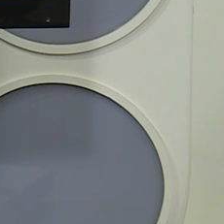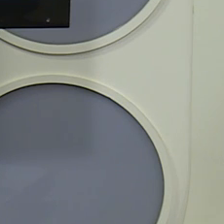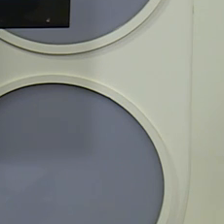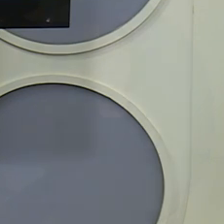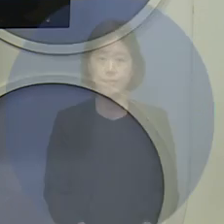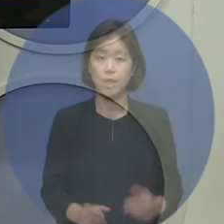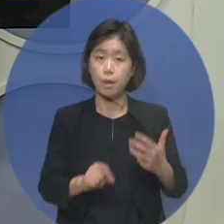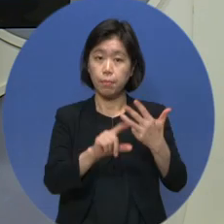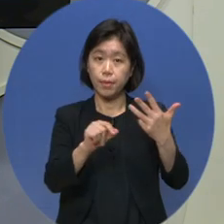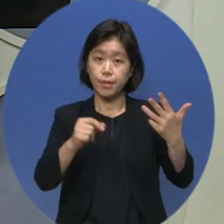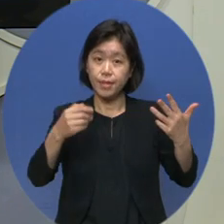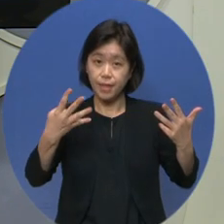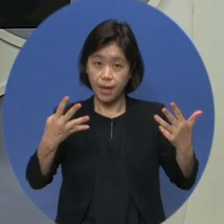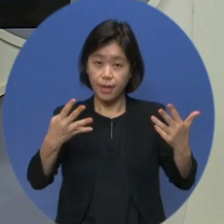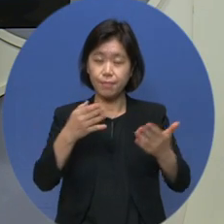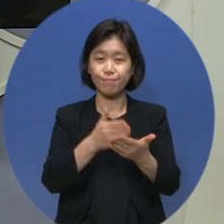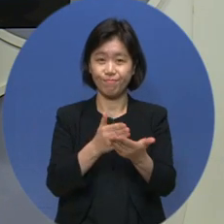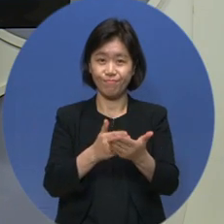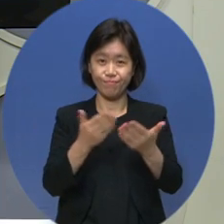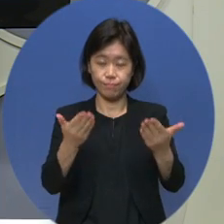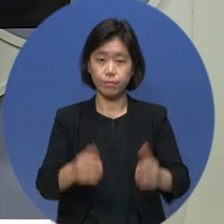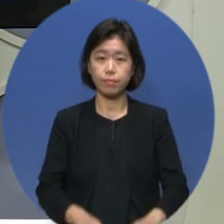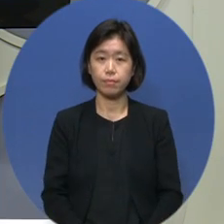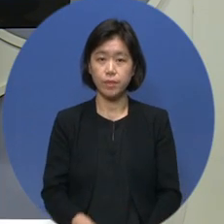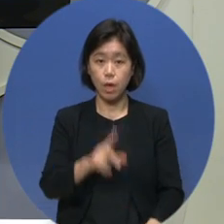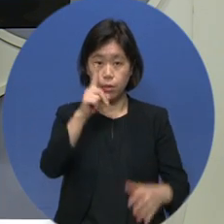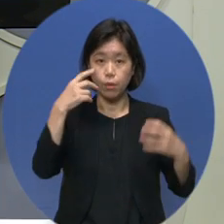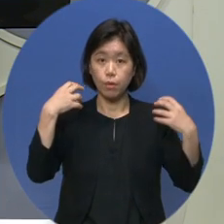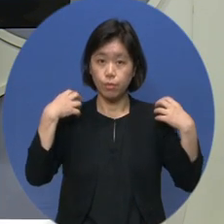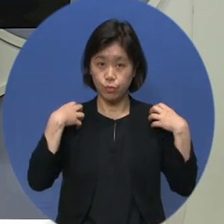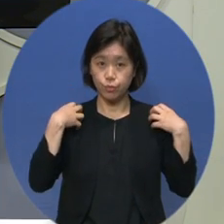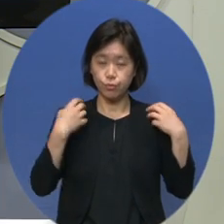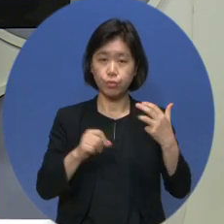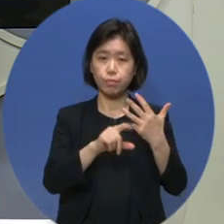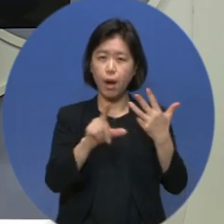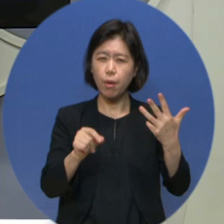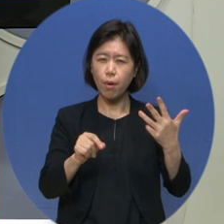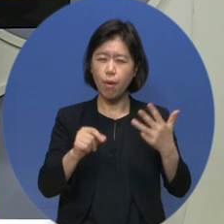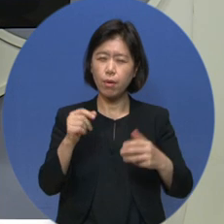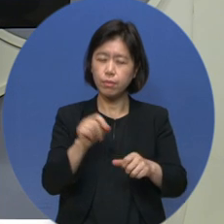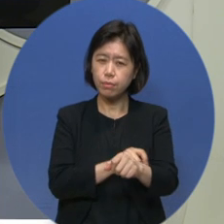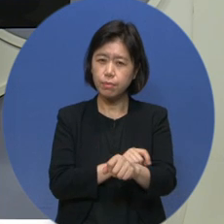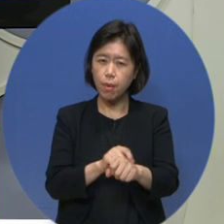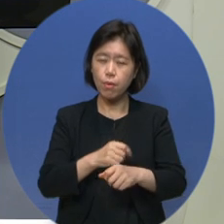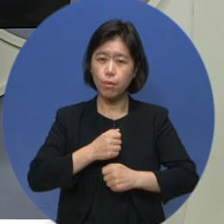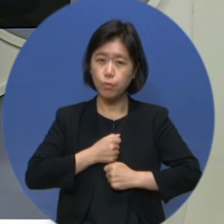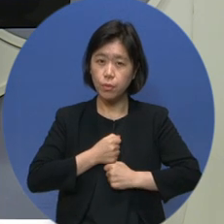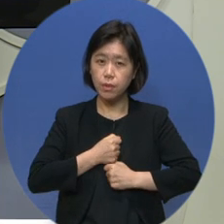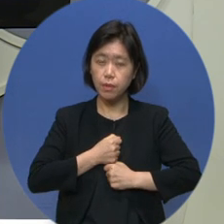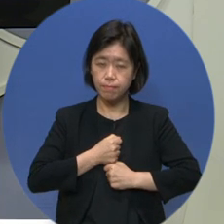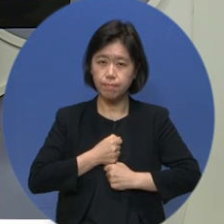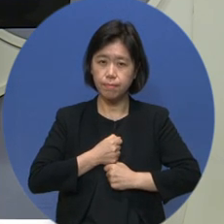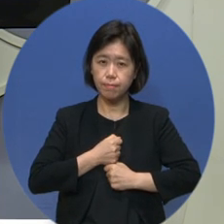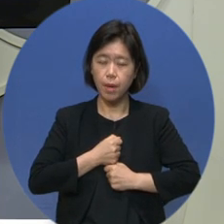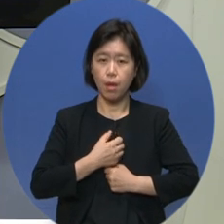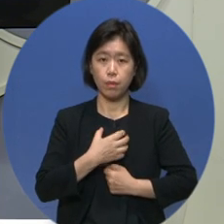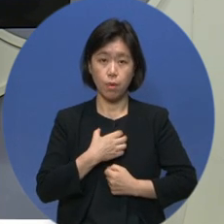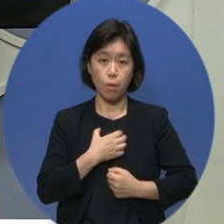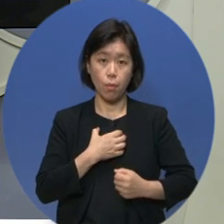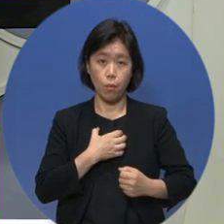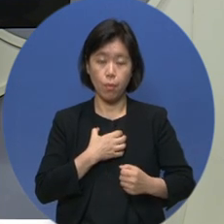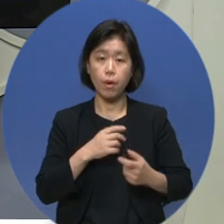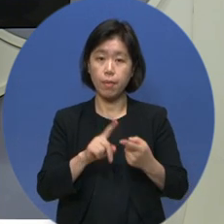8월 4일 막말 않습니다 행정안전부는 8월에 중점 관리할 재난 안전사고 유형 으로 폭염과